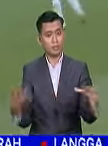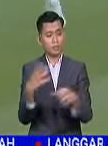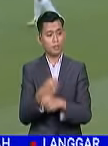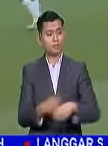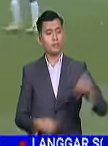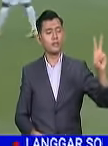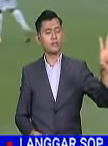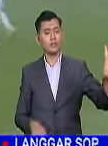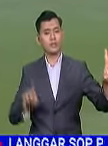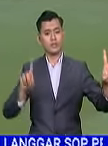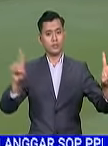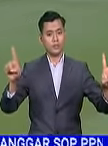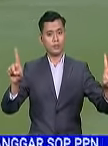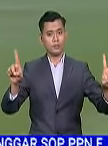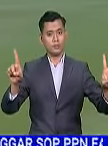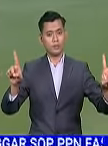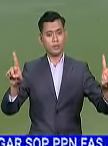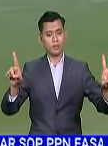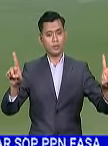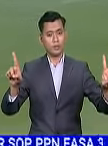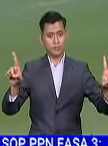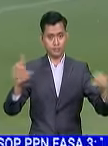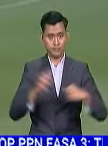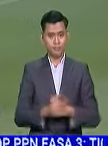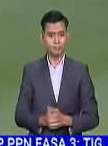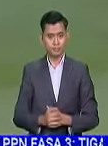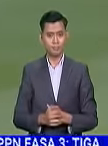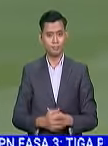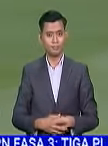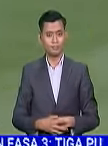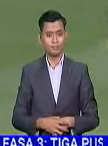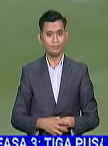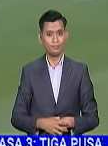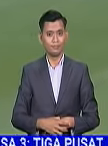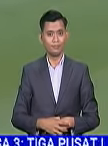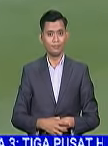Tamat perlawanan Malaysia bawah 22, Pening FC 1.